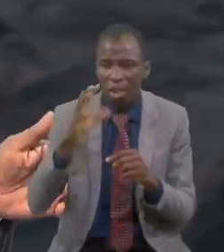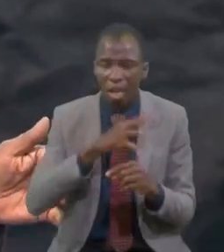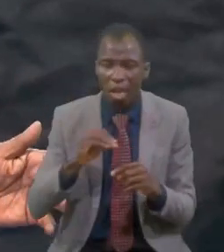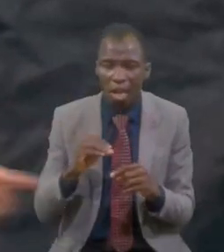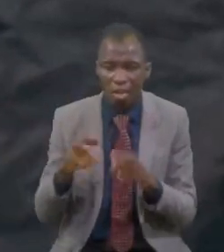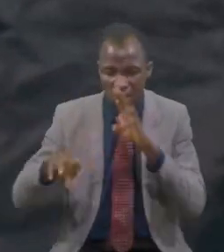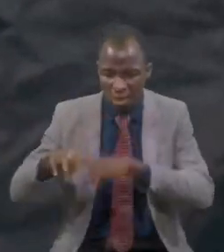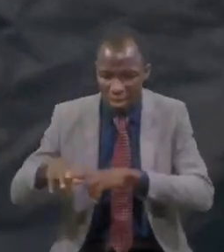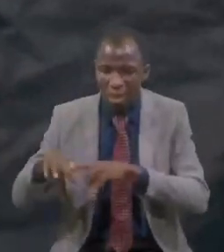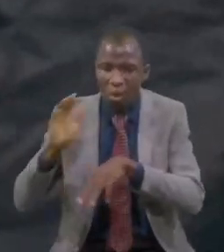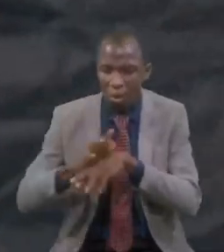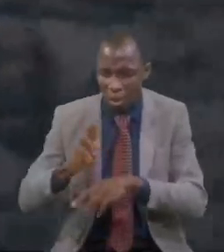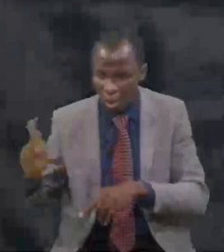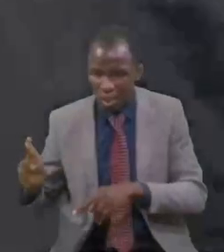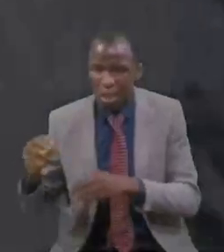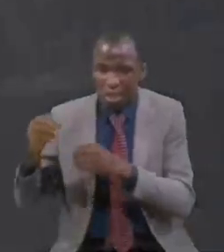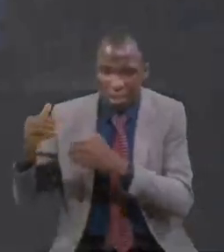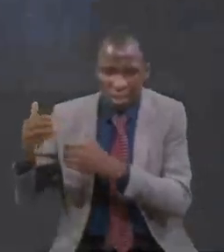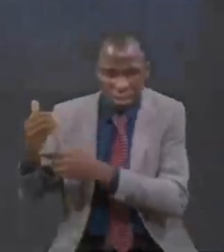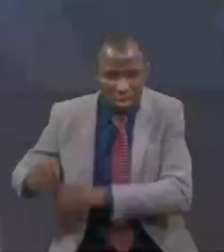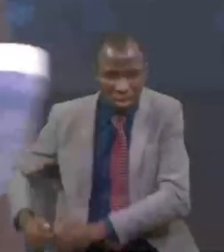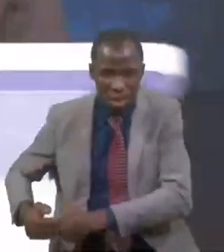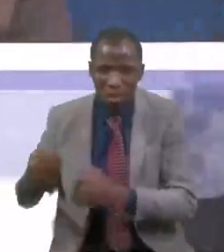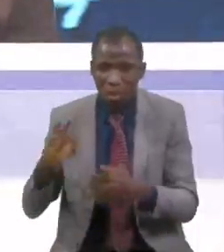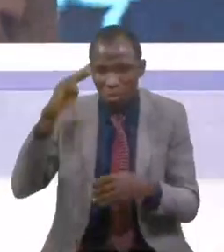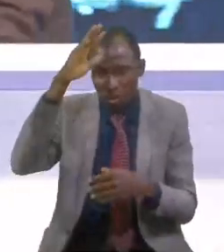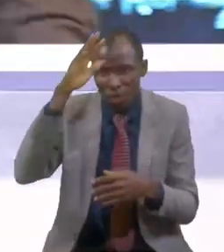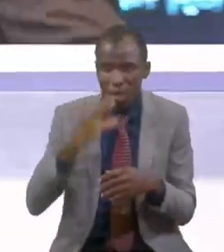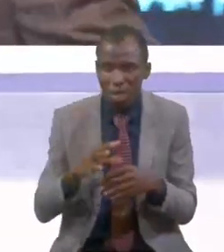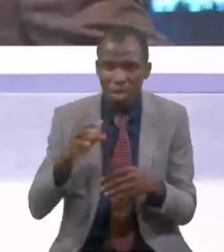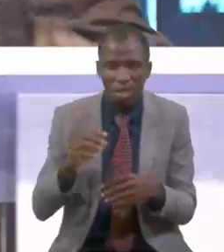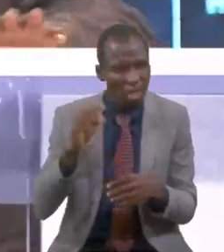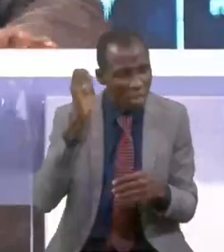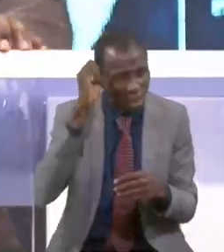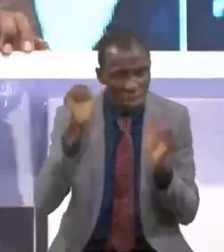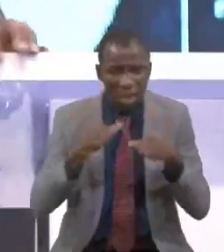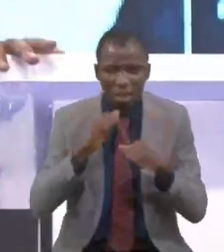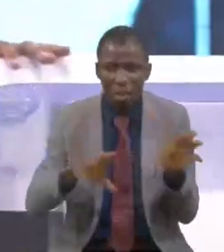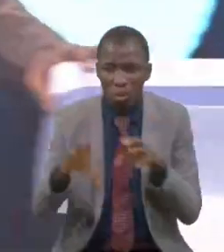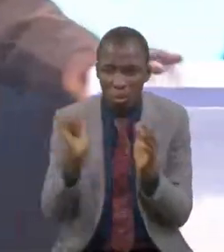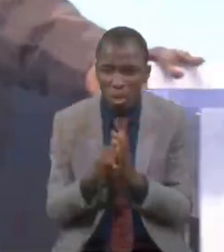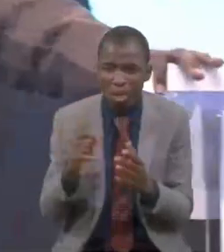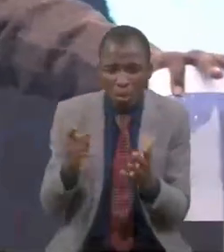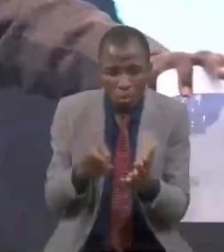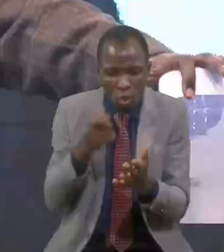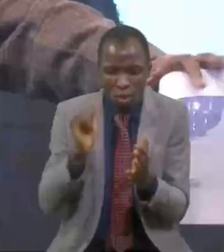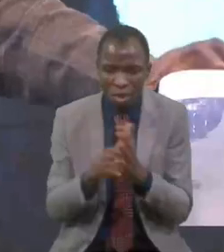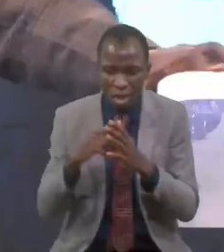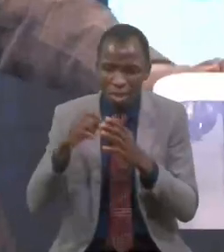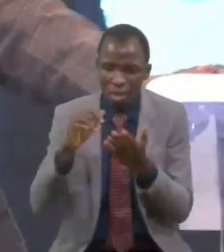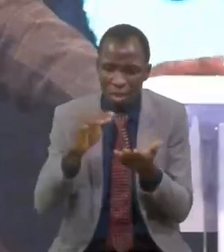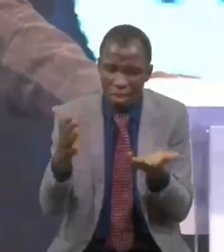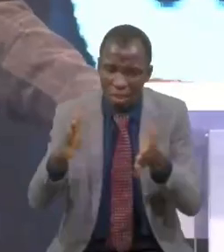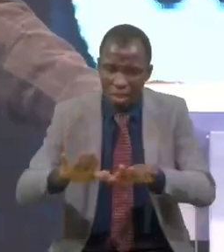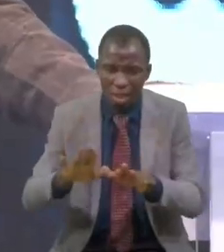à à la droite du Père mais le péchur ne peut pas le faire dès que le châtiment de